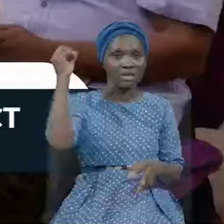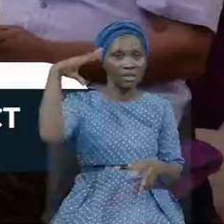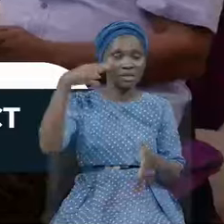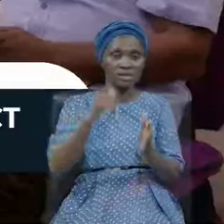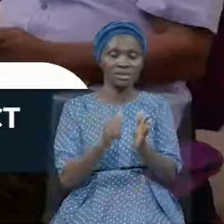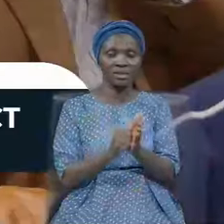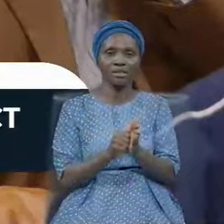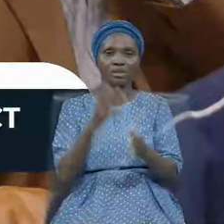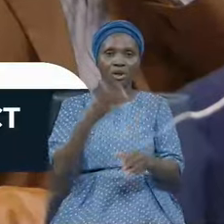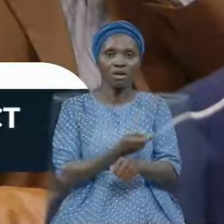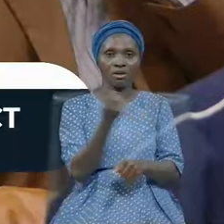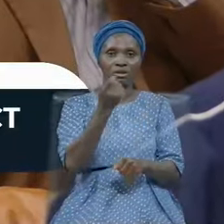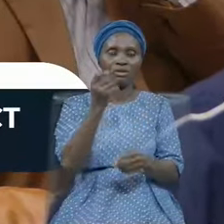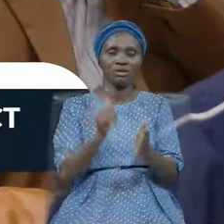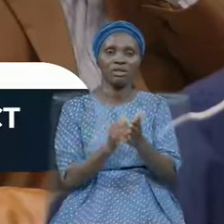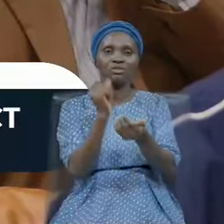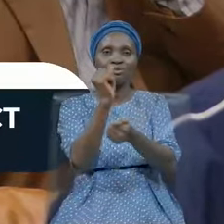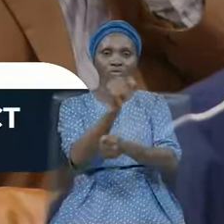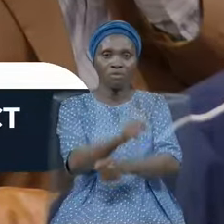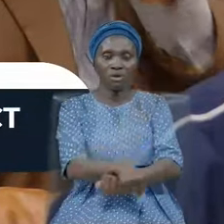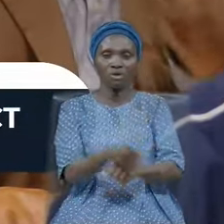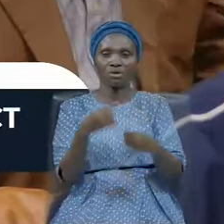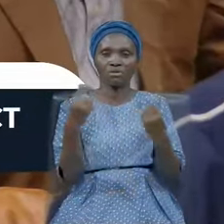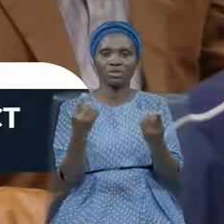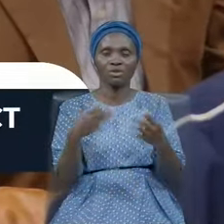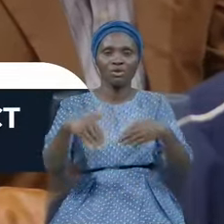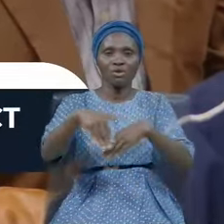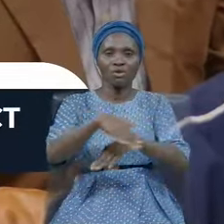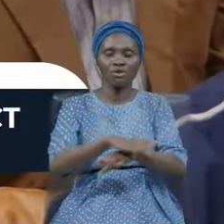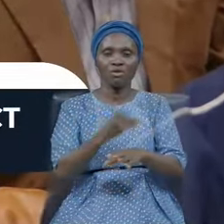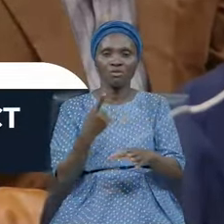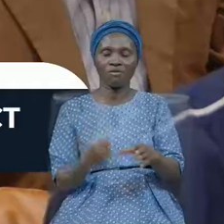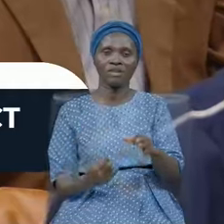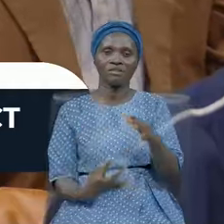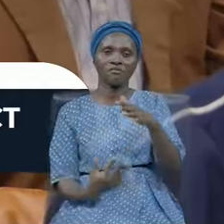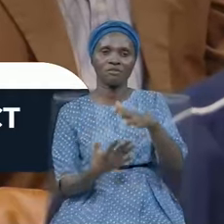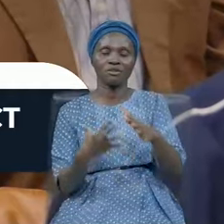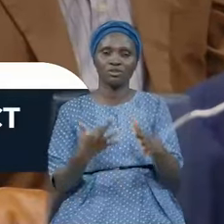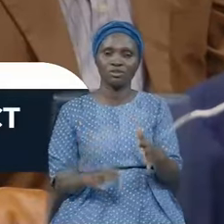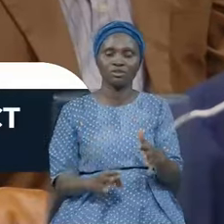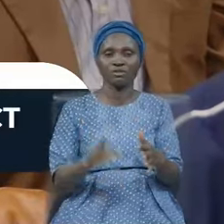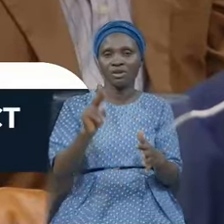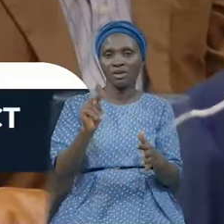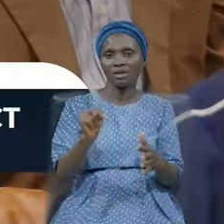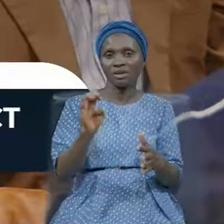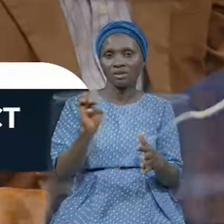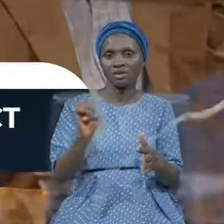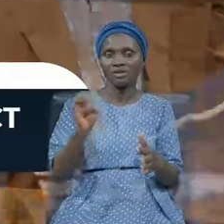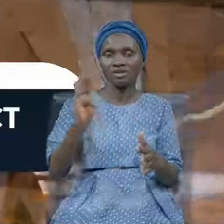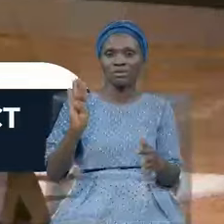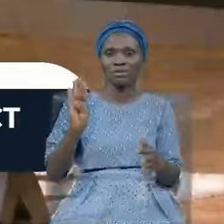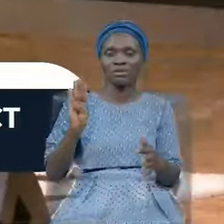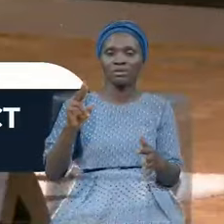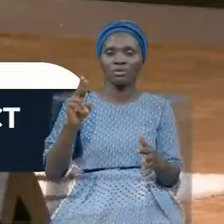qui triomphe du péché, des tentations, des épreuves, de la fournaise et de Nebuchadnezzar. La grâce